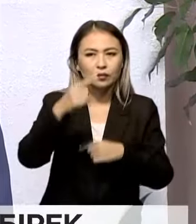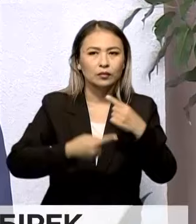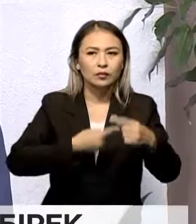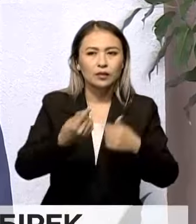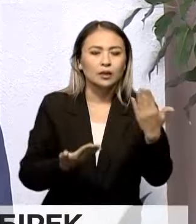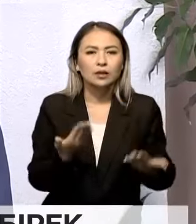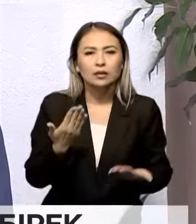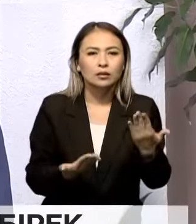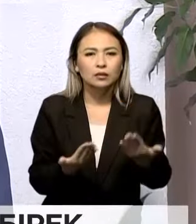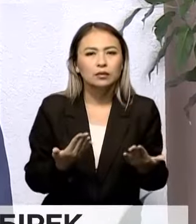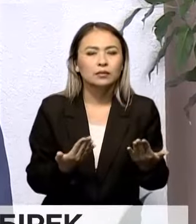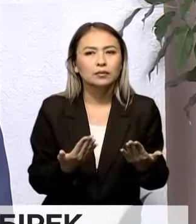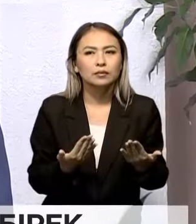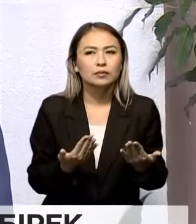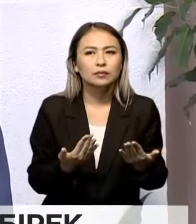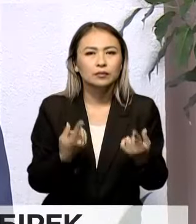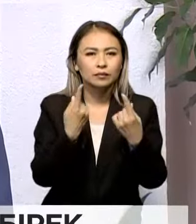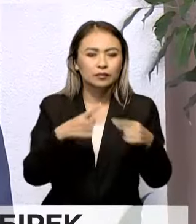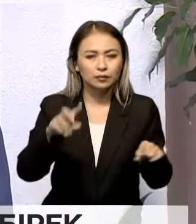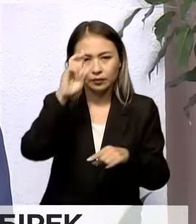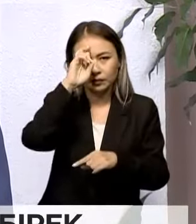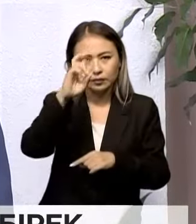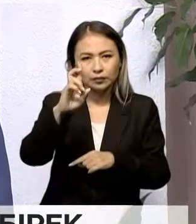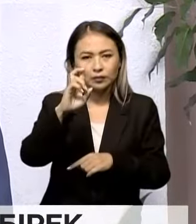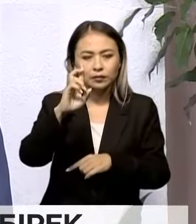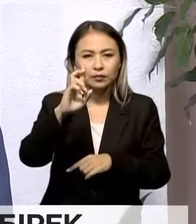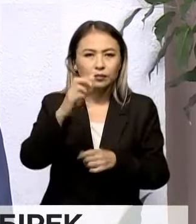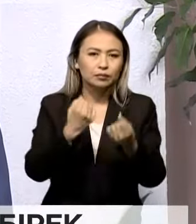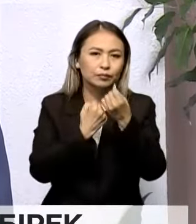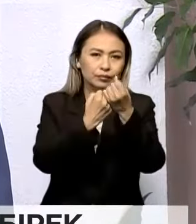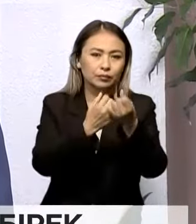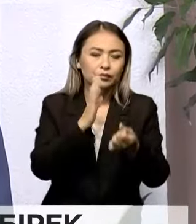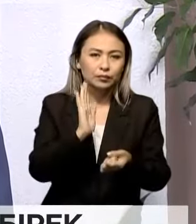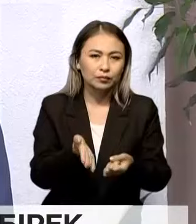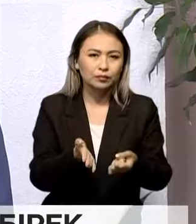егер оны басқа мемлекеттік органда қолдайтын болса,